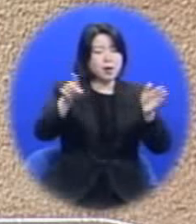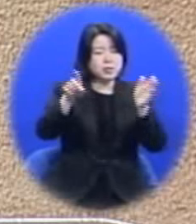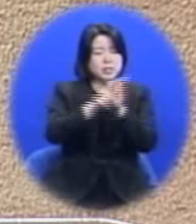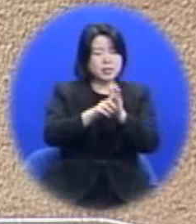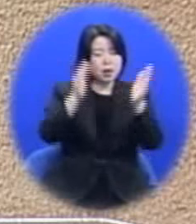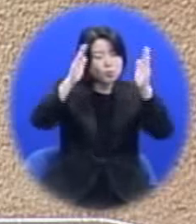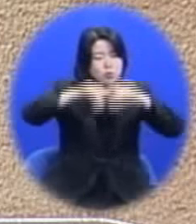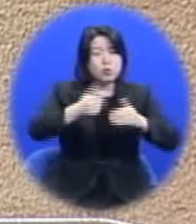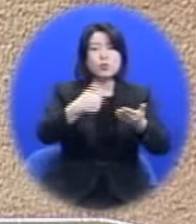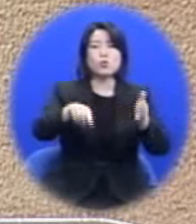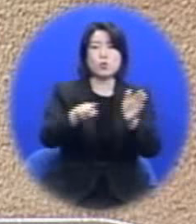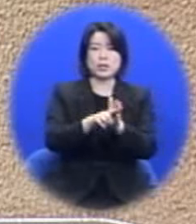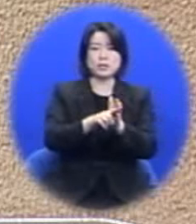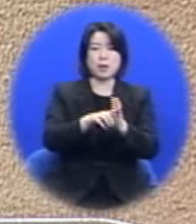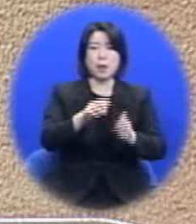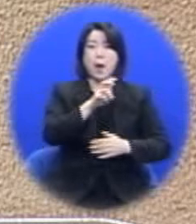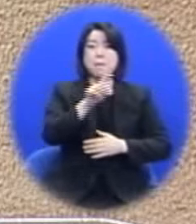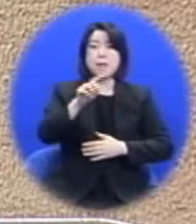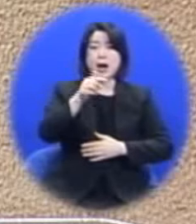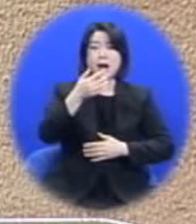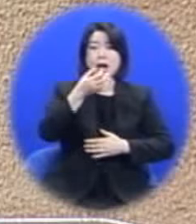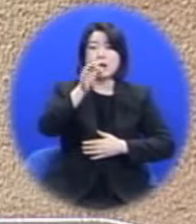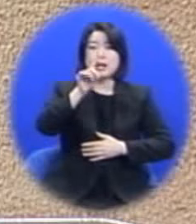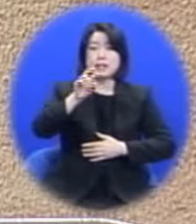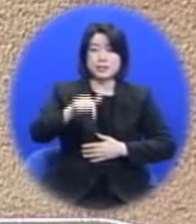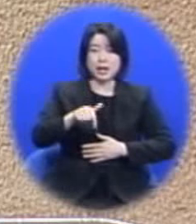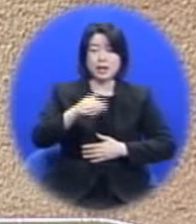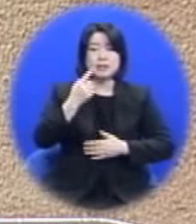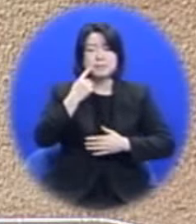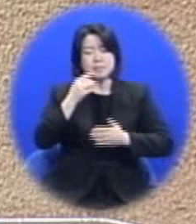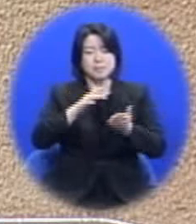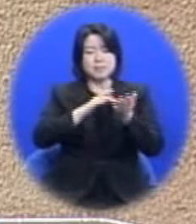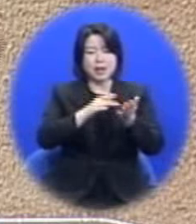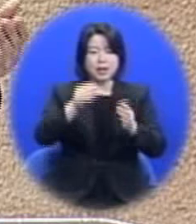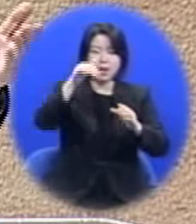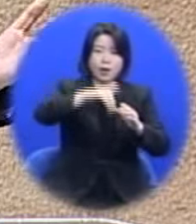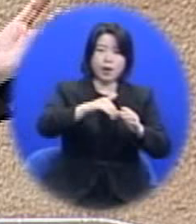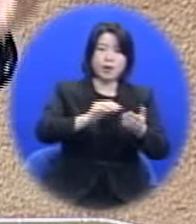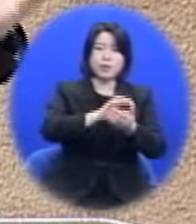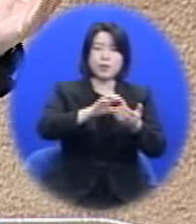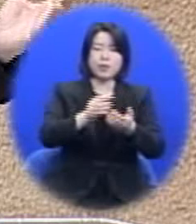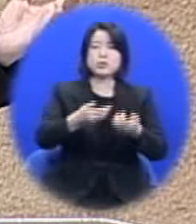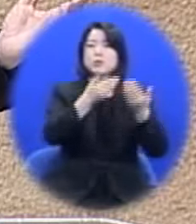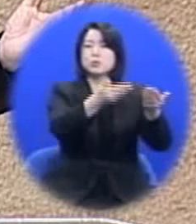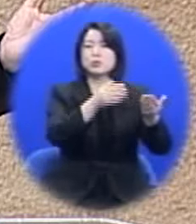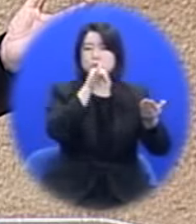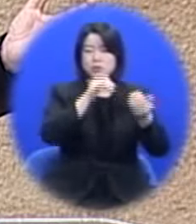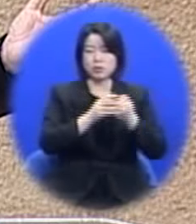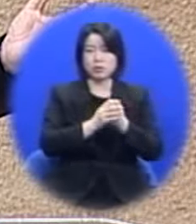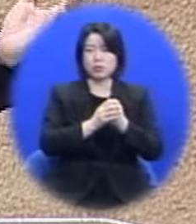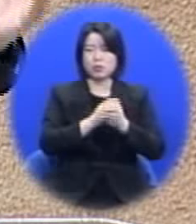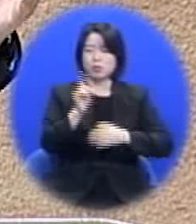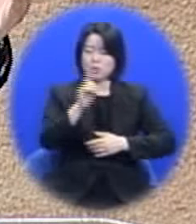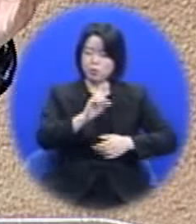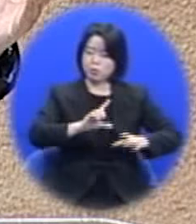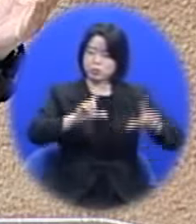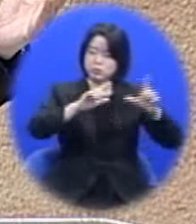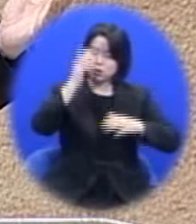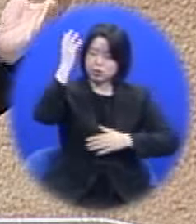무너뜨리려고 마약을 먹인 거지요. 목사님이 어느 날 기억이 사라지기 시작해요.